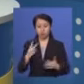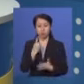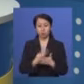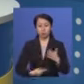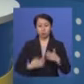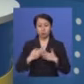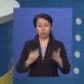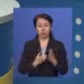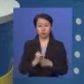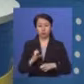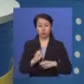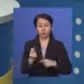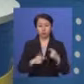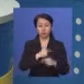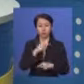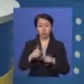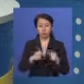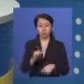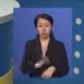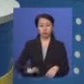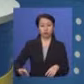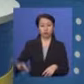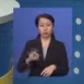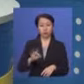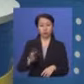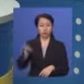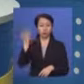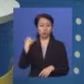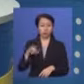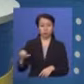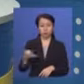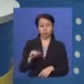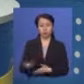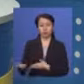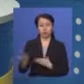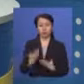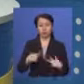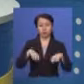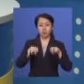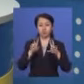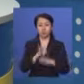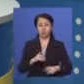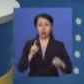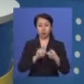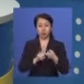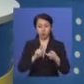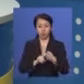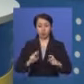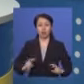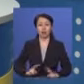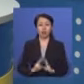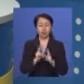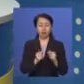величину компенсации предпринимателям, в нашу область в минувшую субботу приехала специальная группа эпидемиологов из столицы